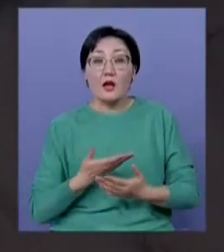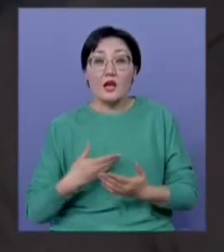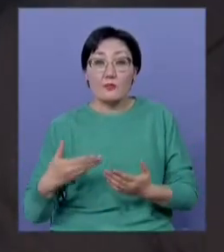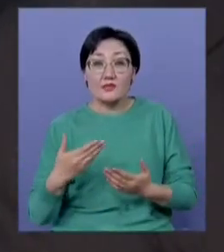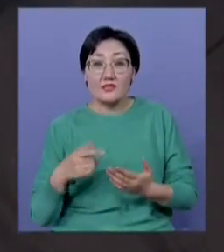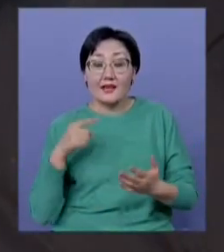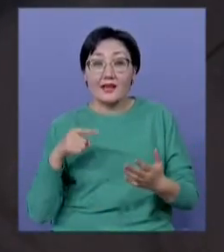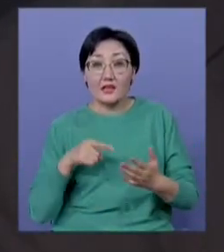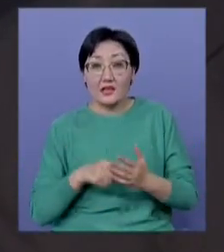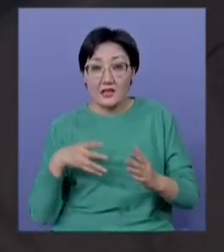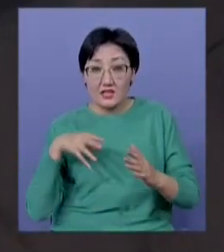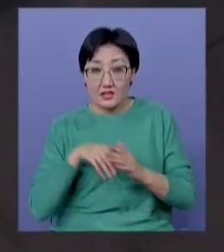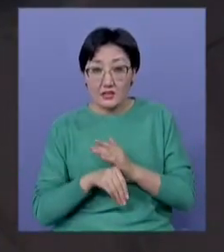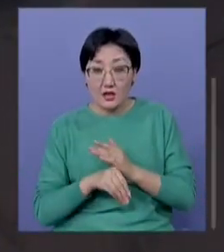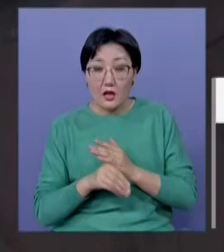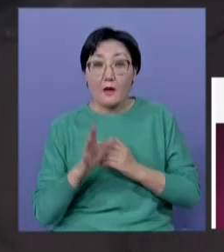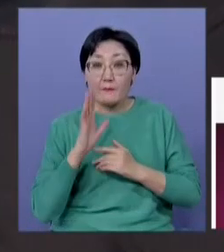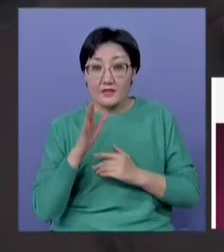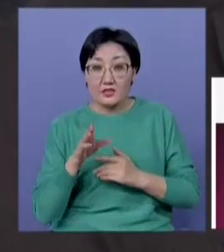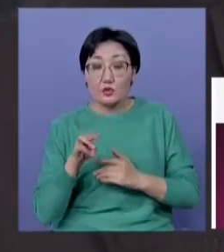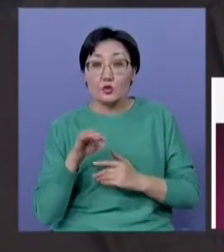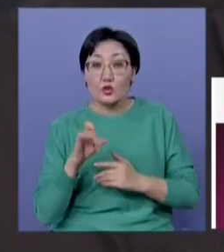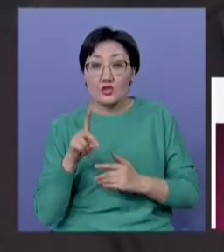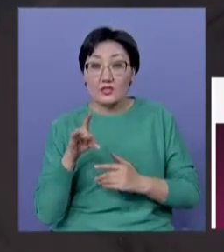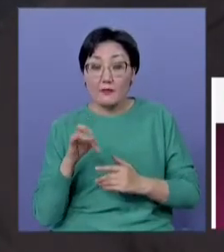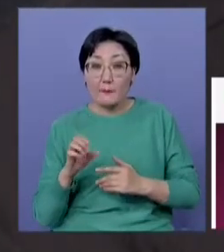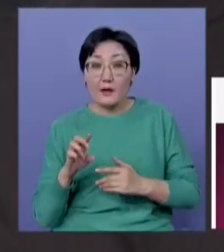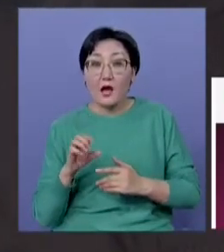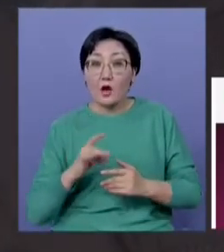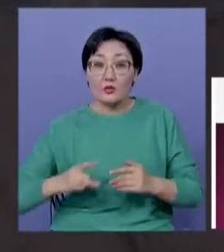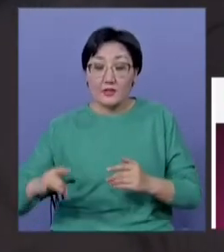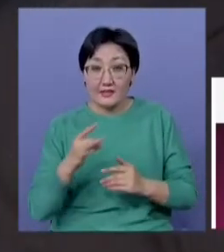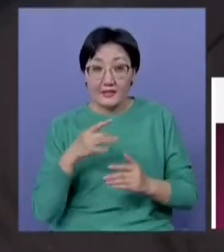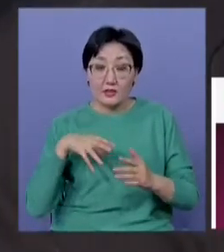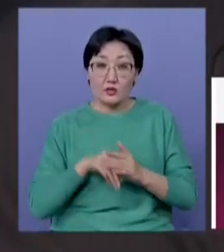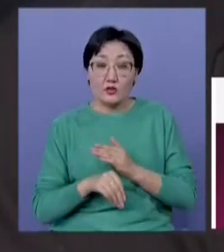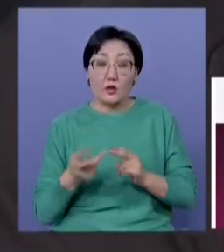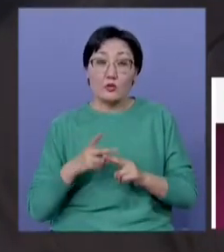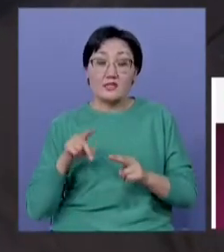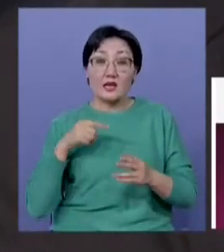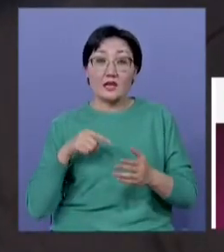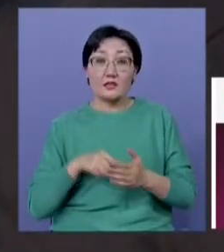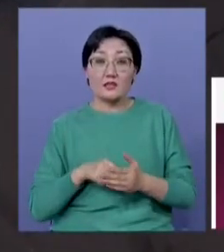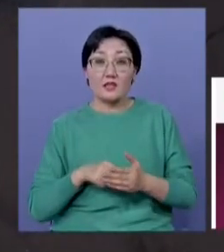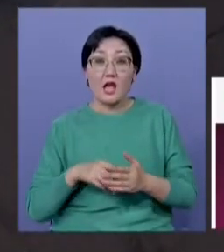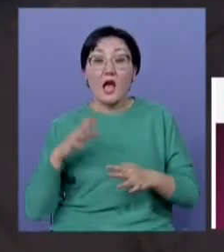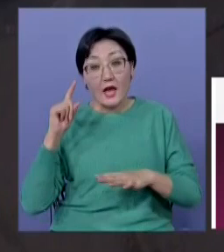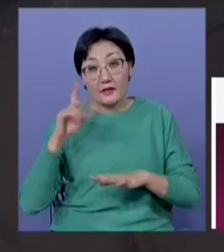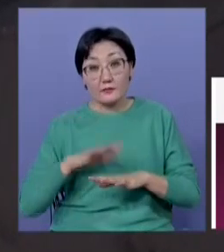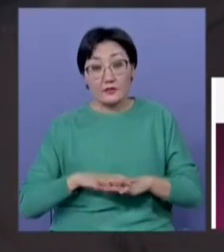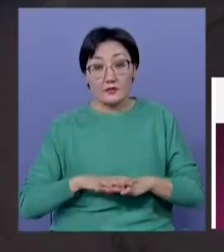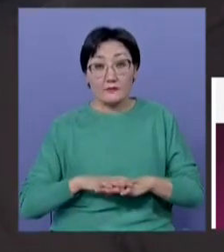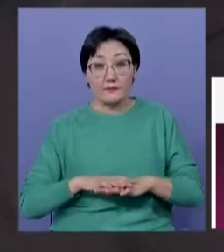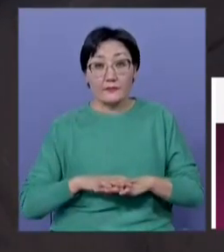қалаға өттік, 5 жылдай болды Түрксіб ауданына. Осы қала нелеріне, әкімдеріне